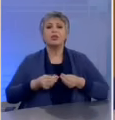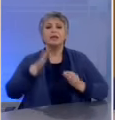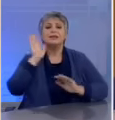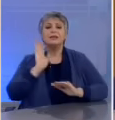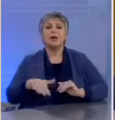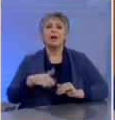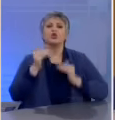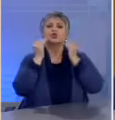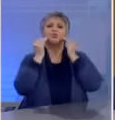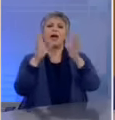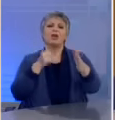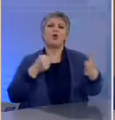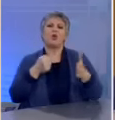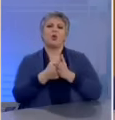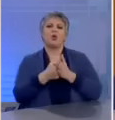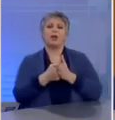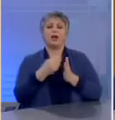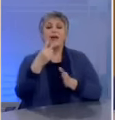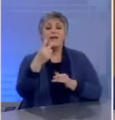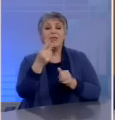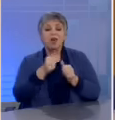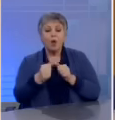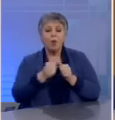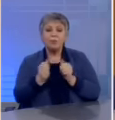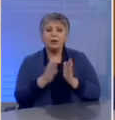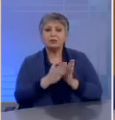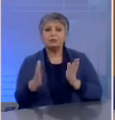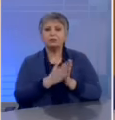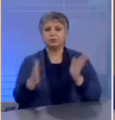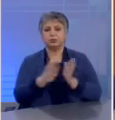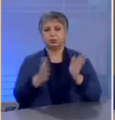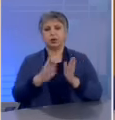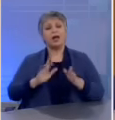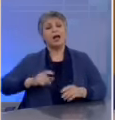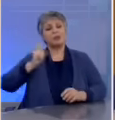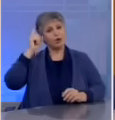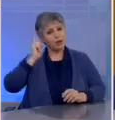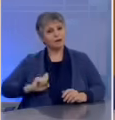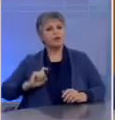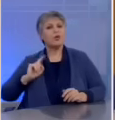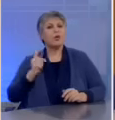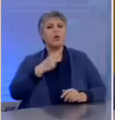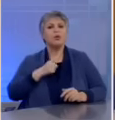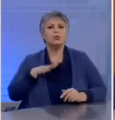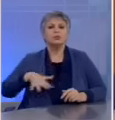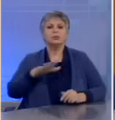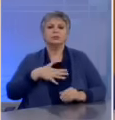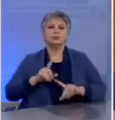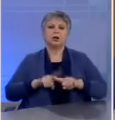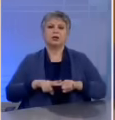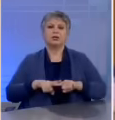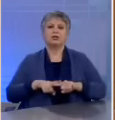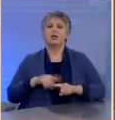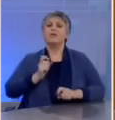Μάη, μέσα σε 2 μήνες. Πόρισμα για να ξέρει ο ελληνικός λαός και η εθνική αντιπροσωπεία πώς όλα